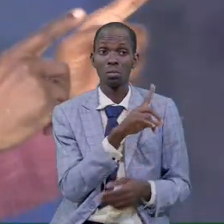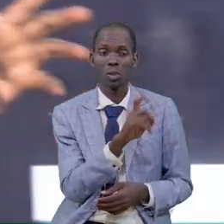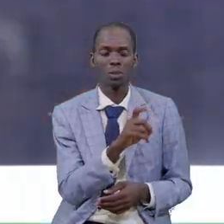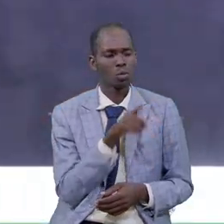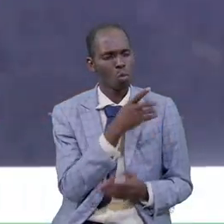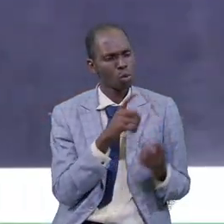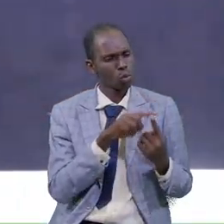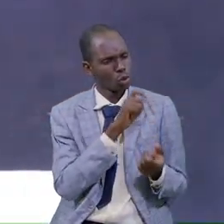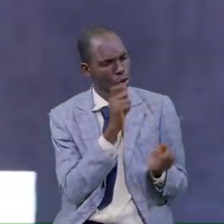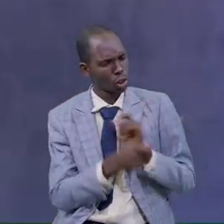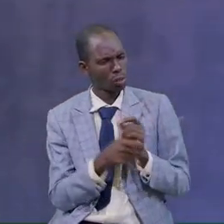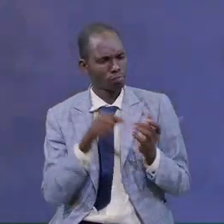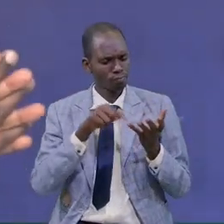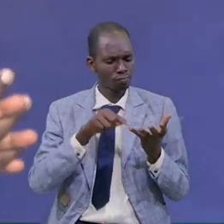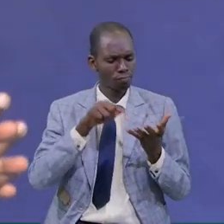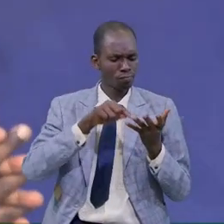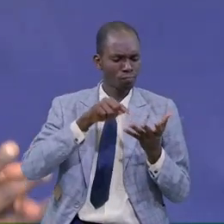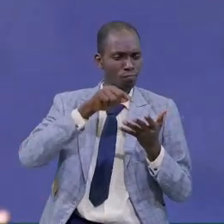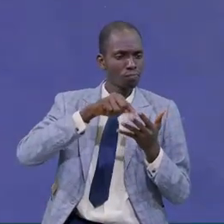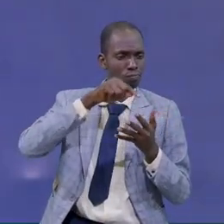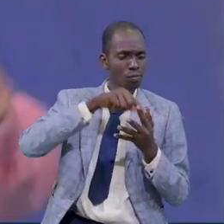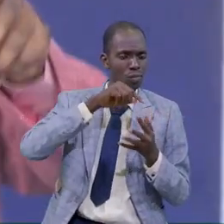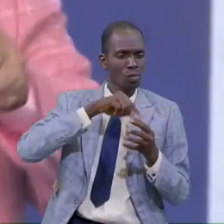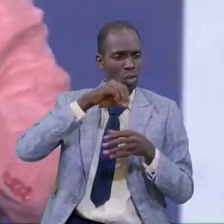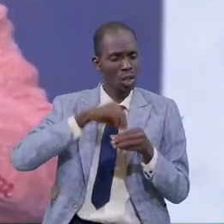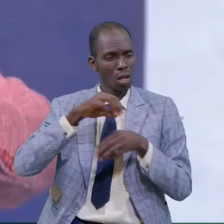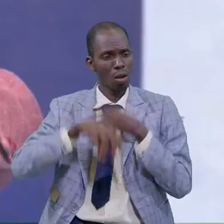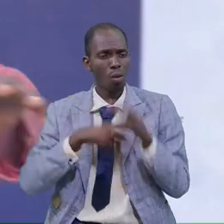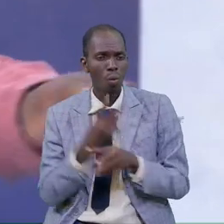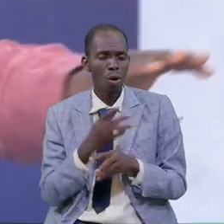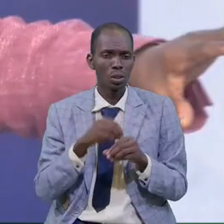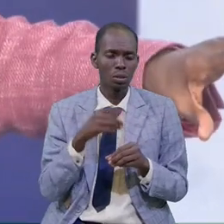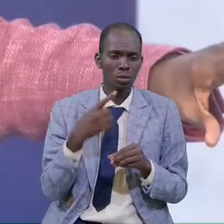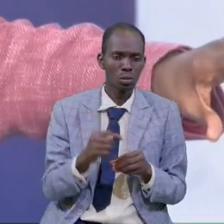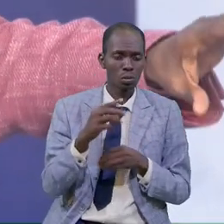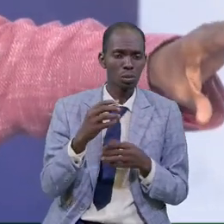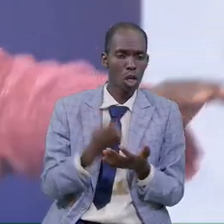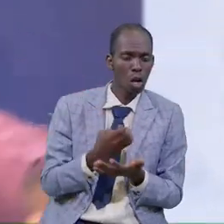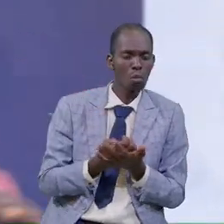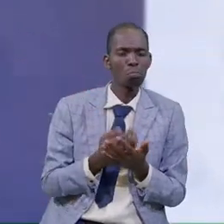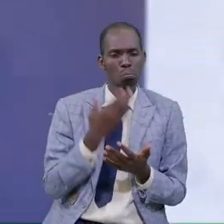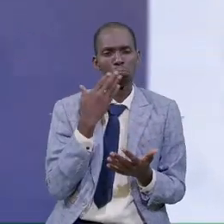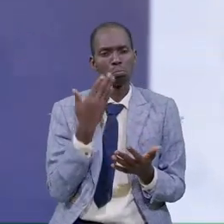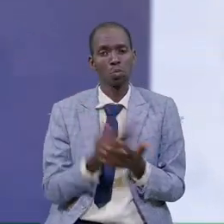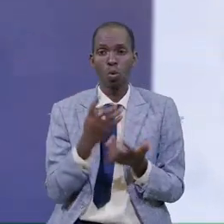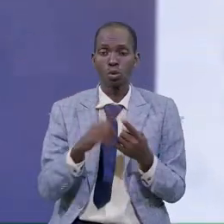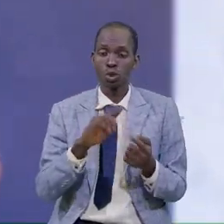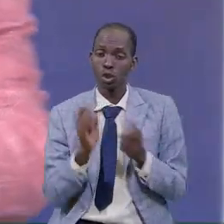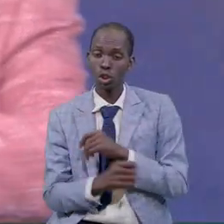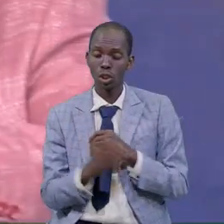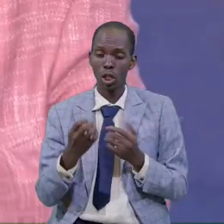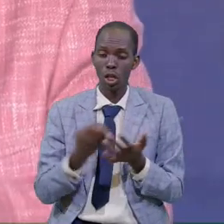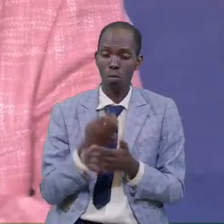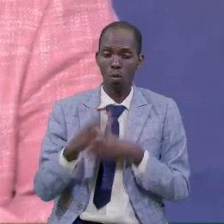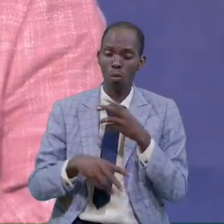Tu veux changer ça dans le monde, dans l'économie? Tu veux changer telle autre chose? C'est bon. Tu veux changer l'économie du monde? Est-ce que tu as